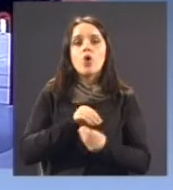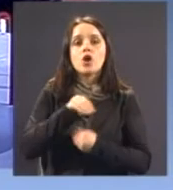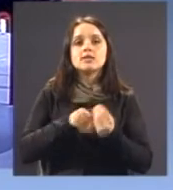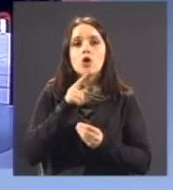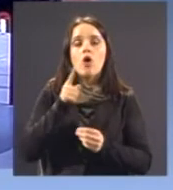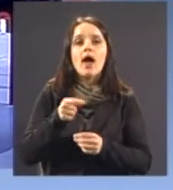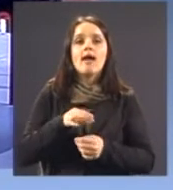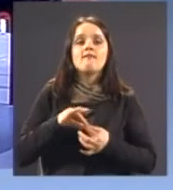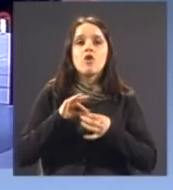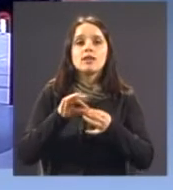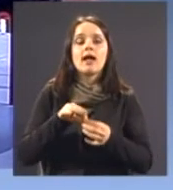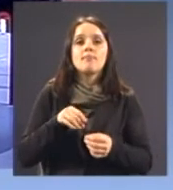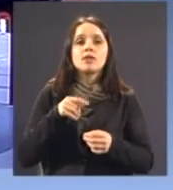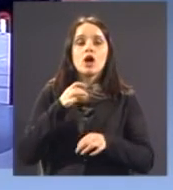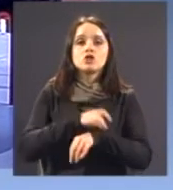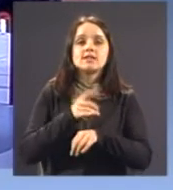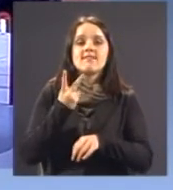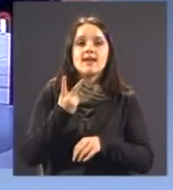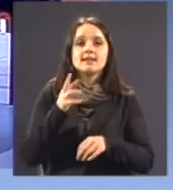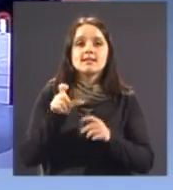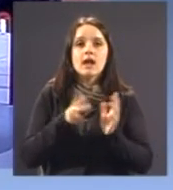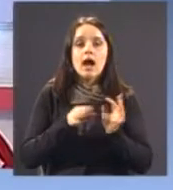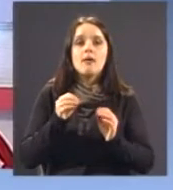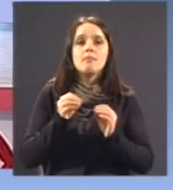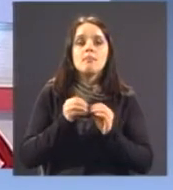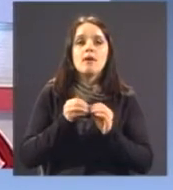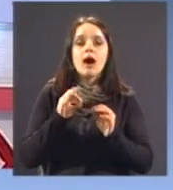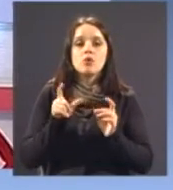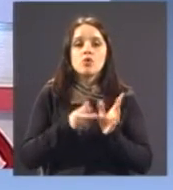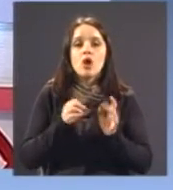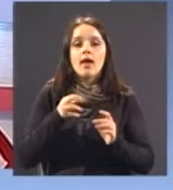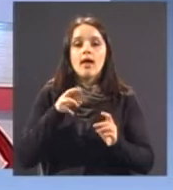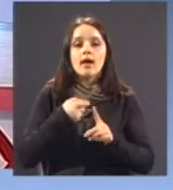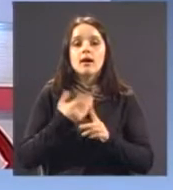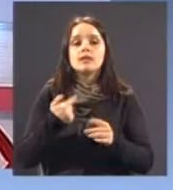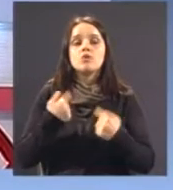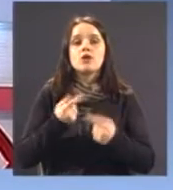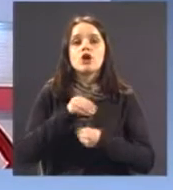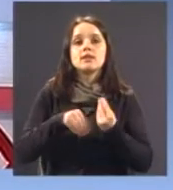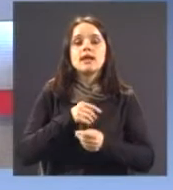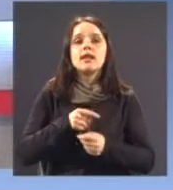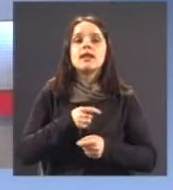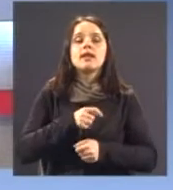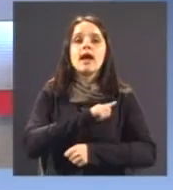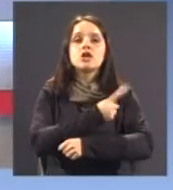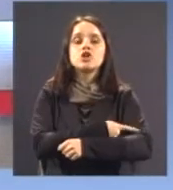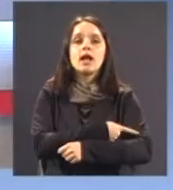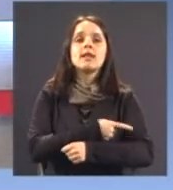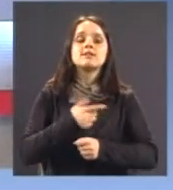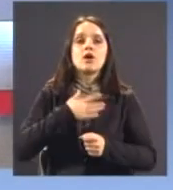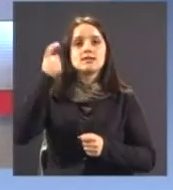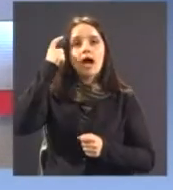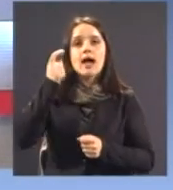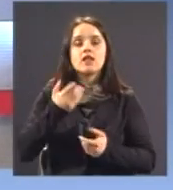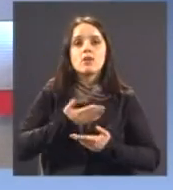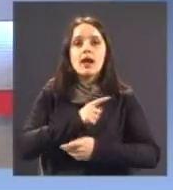Vesna Varunek, gdje smo mi roditelji dobijali znanja i jačali svoje kapacitete kako dalje.